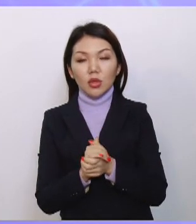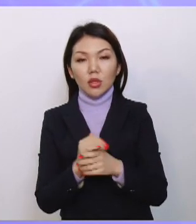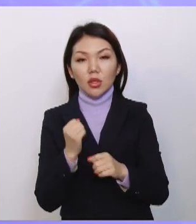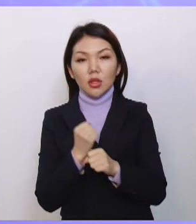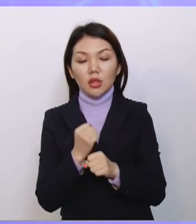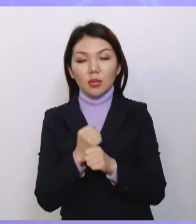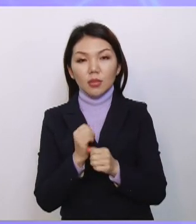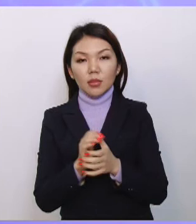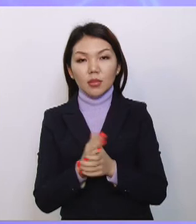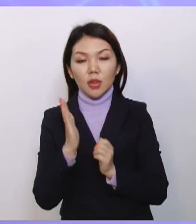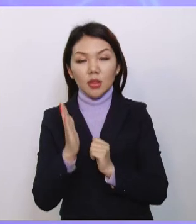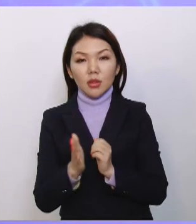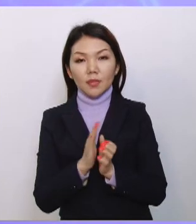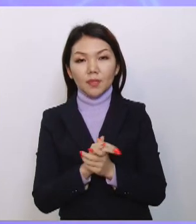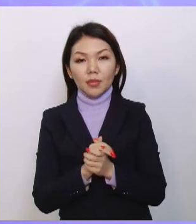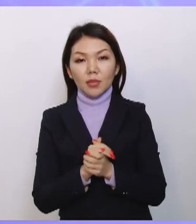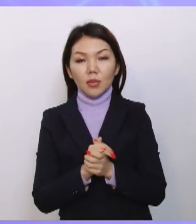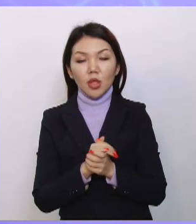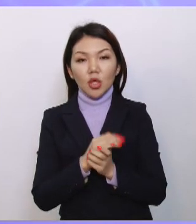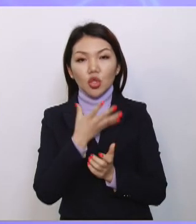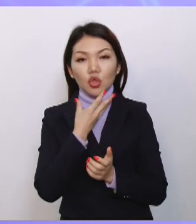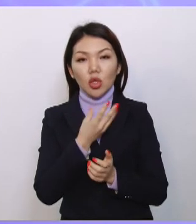Чоң атамдын жемиш багы кандай сонун?